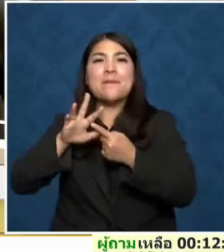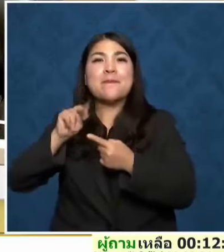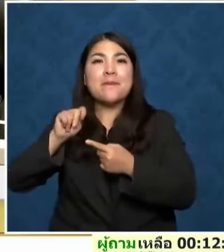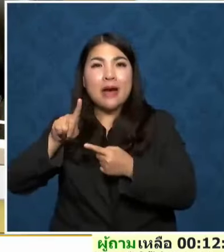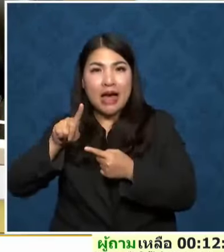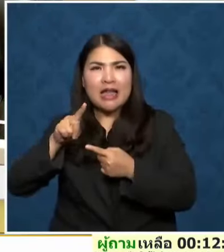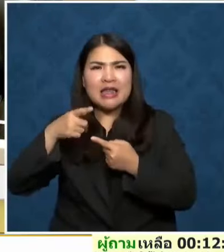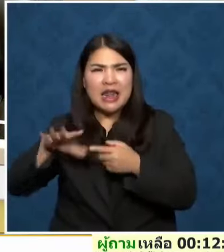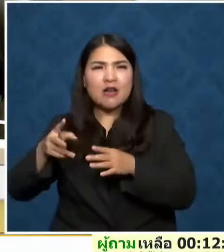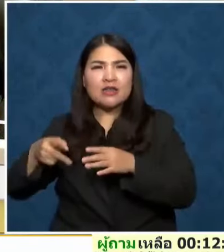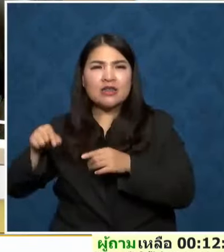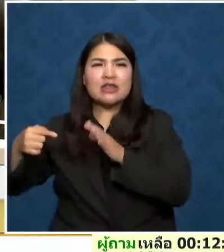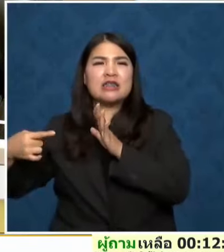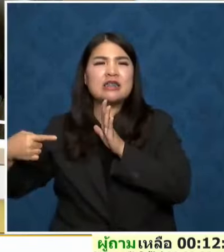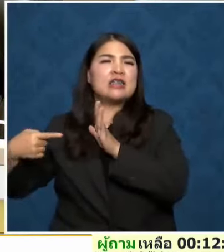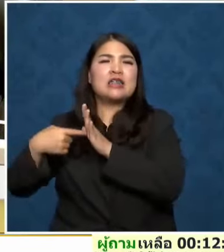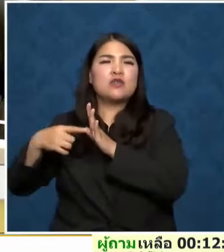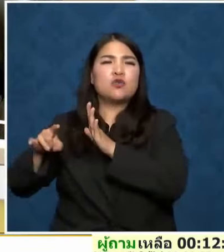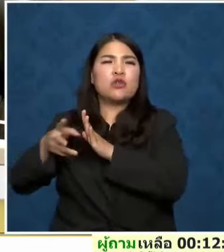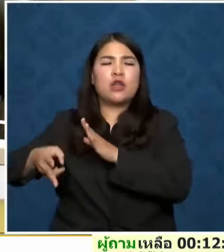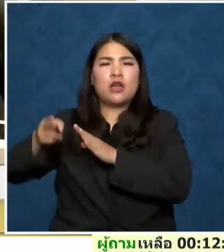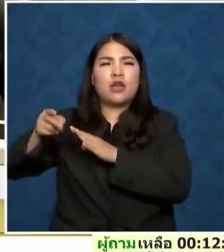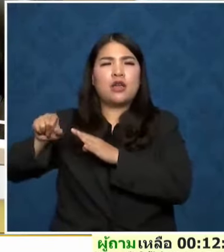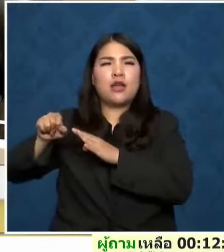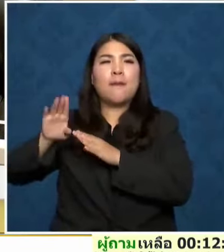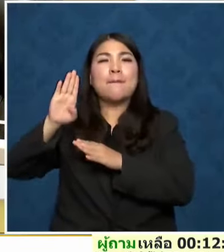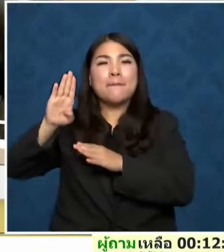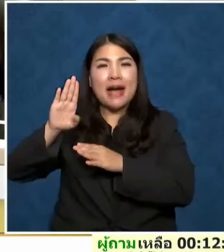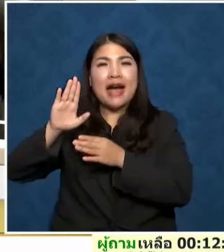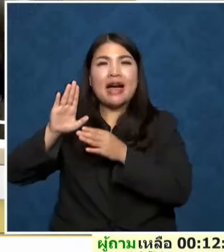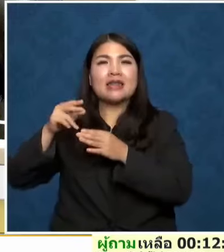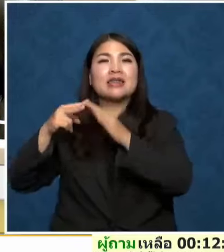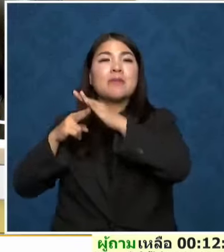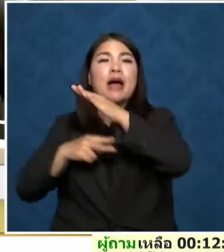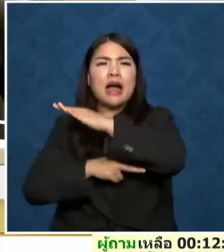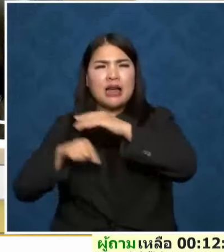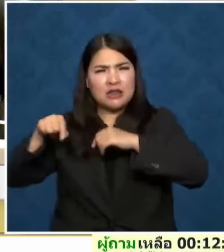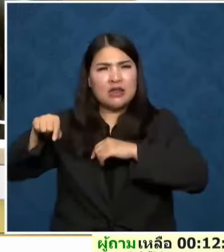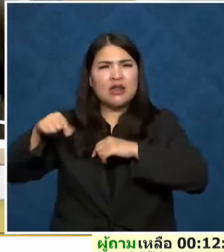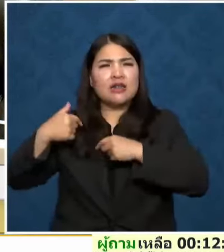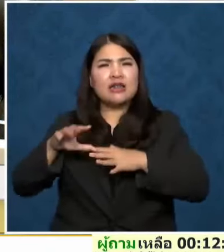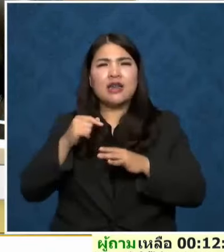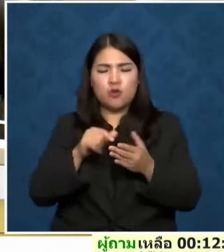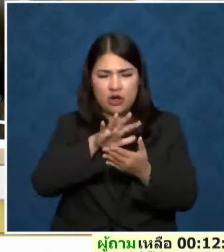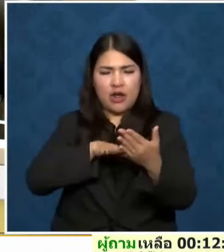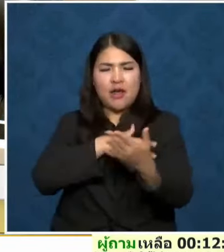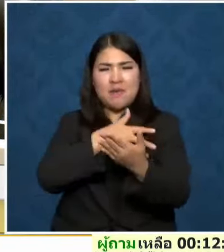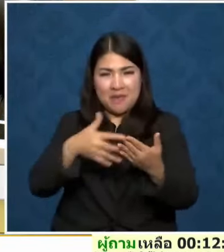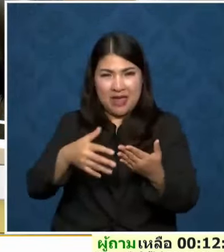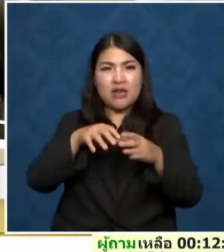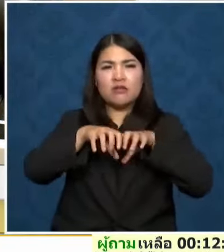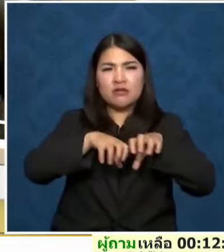ไปสินสุดที่อ dale บางสะพาน จัหดประจวบคiaryขรรอยู่ในแผนการศึษาข